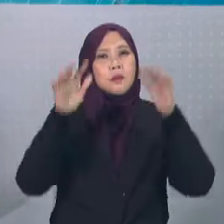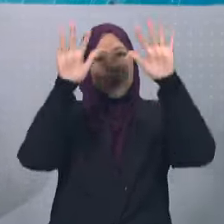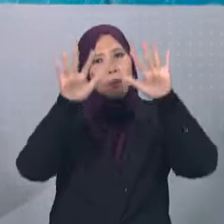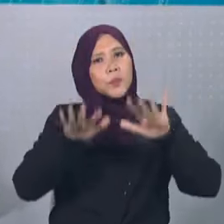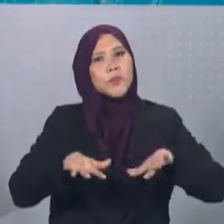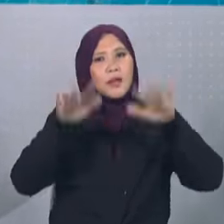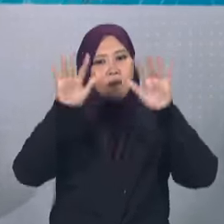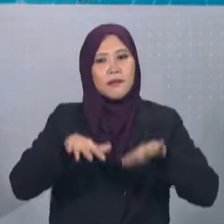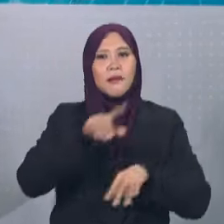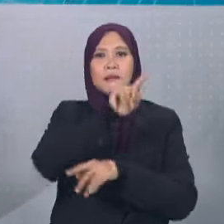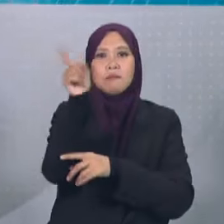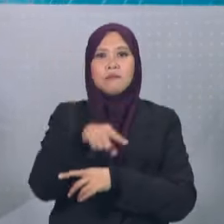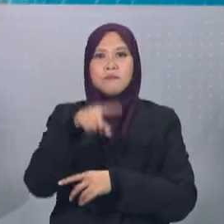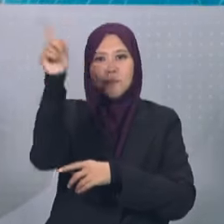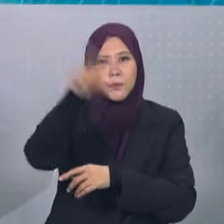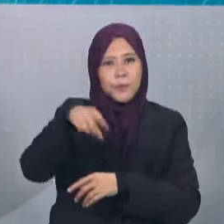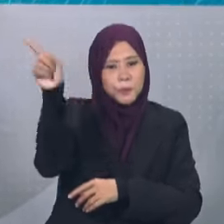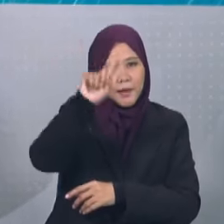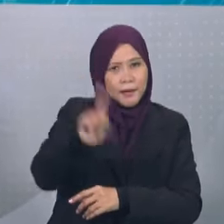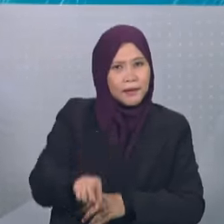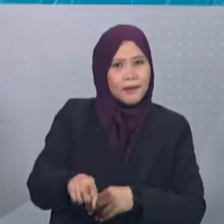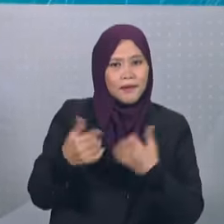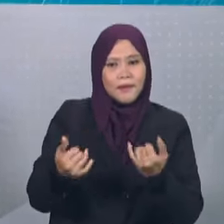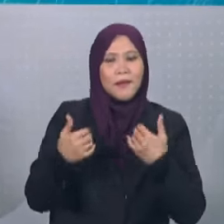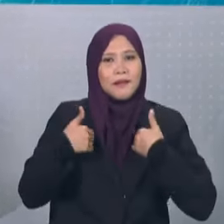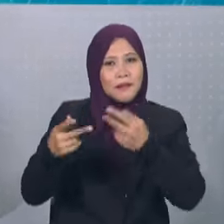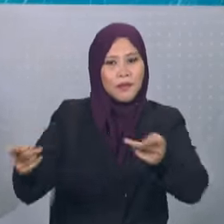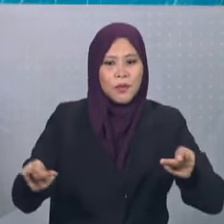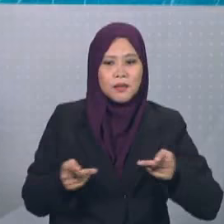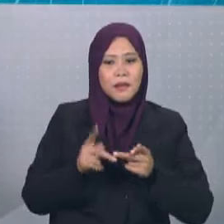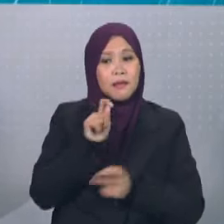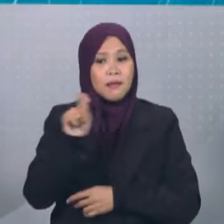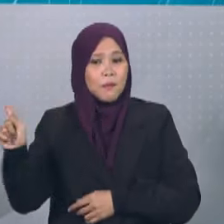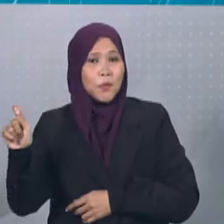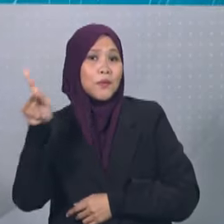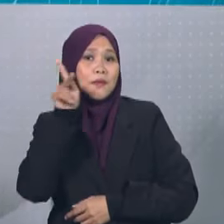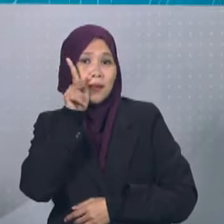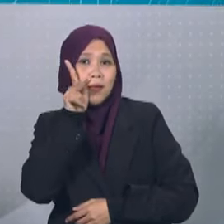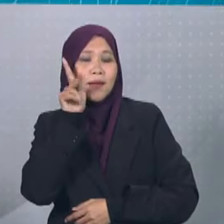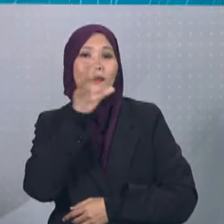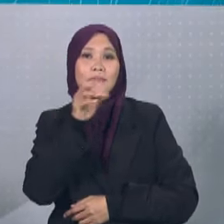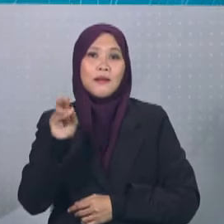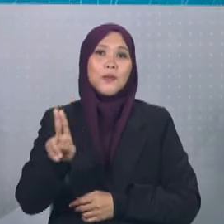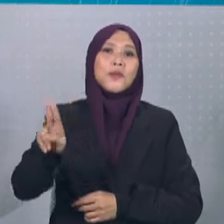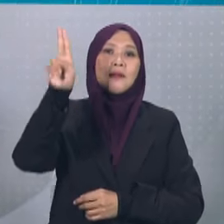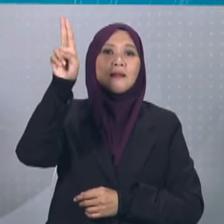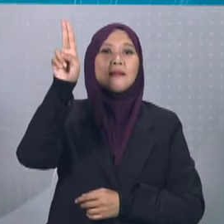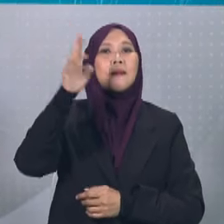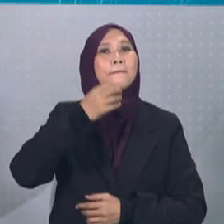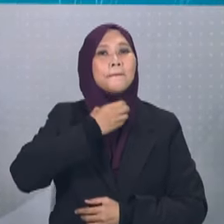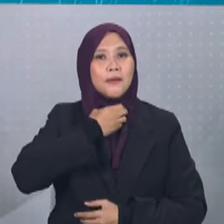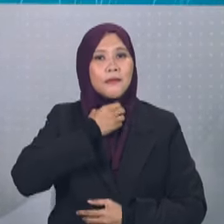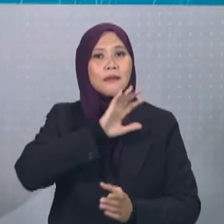dan juga ribut petir masih lagi terdapat di kawasan timur negeri Kedah dan juga utara negeri